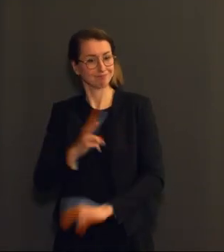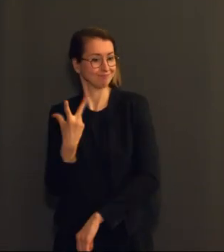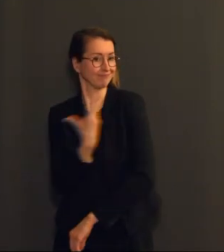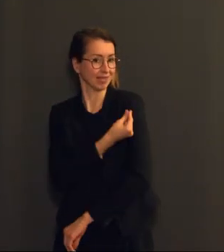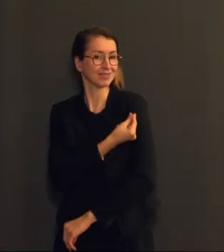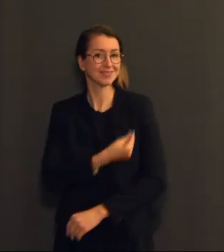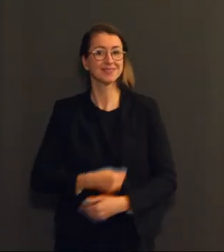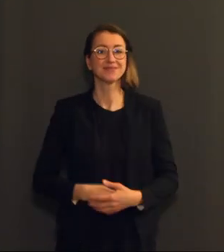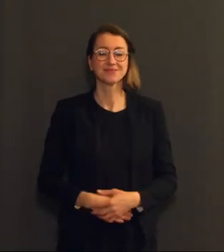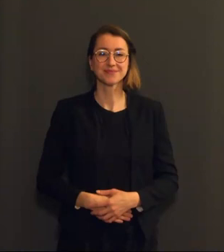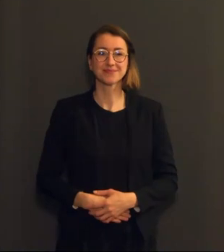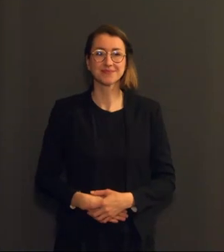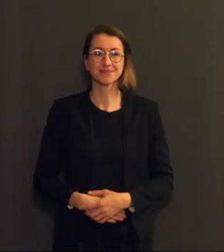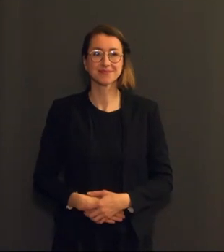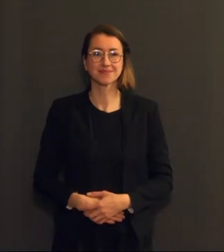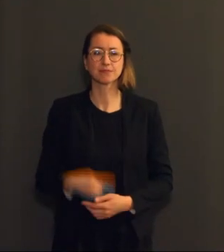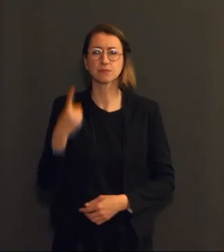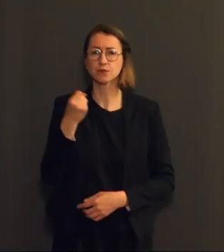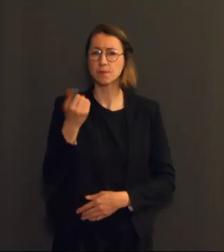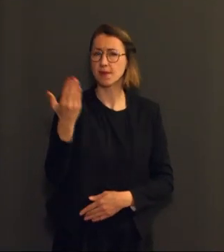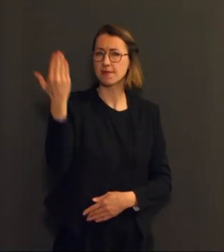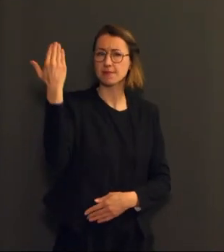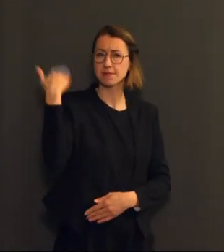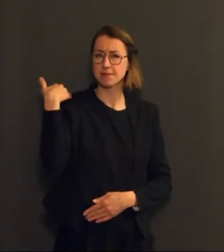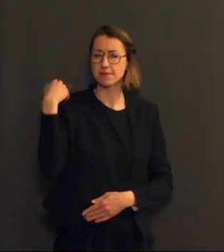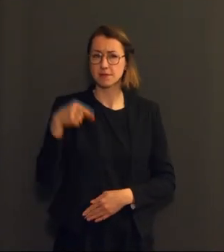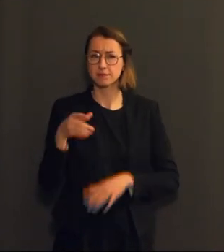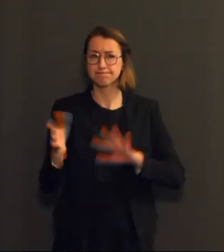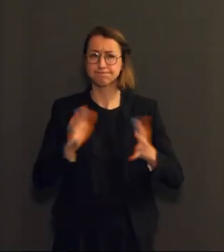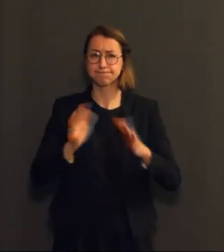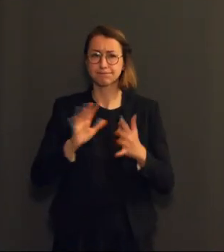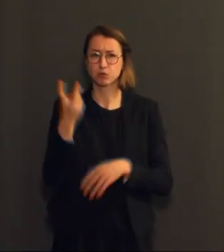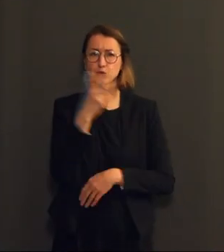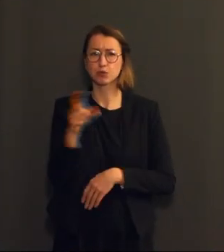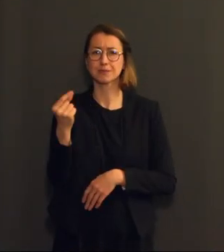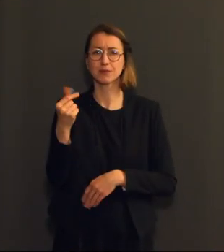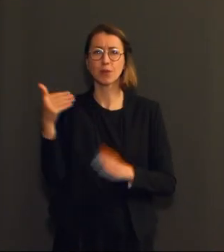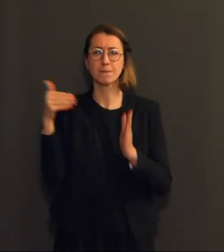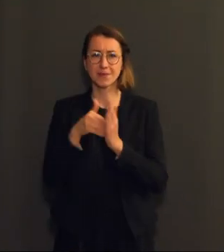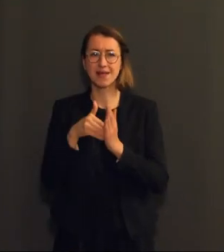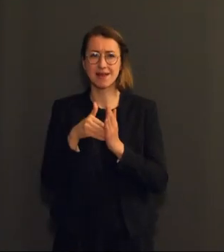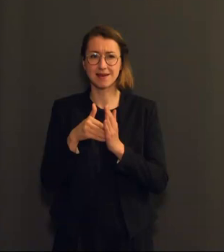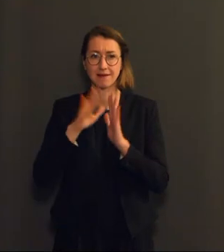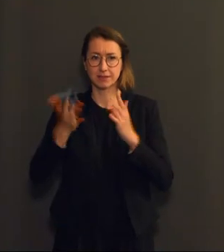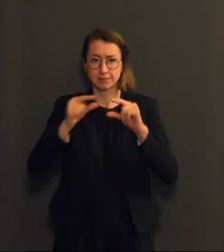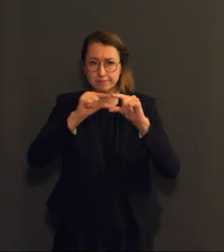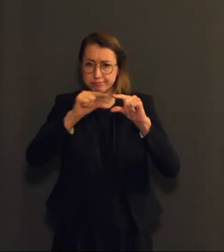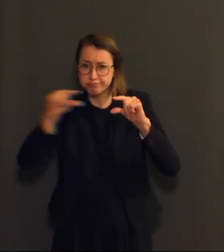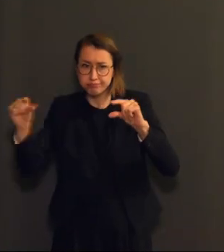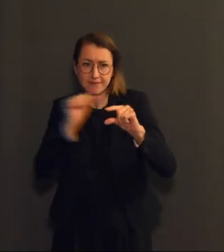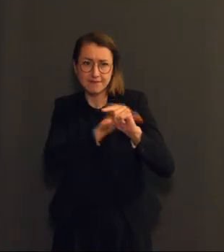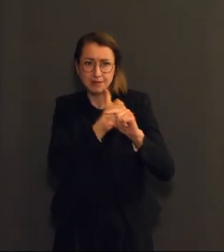La semaine dernière, environ 270 000 vaccins ont été livrés en Belgique.